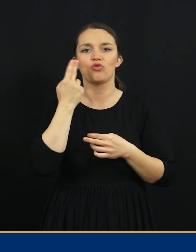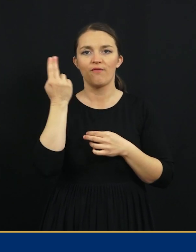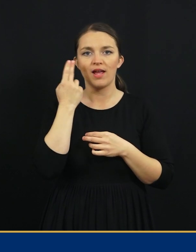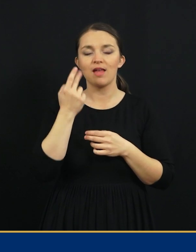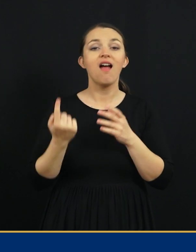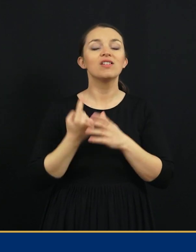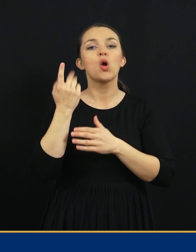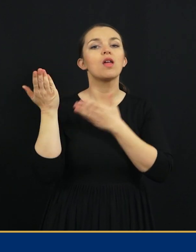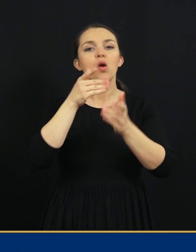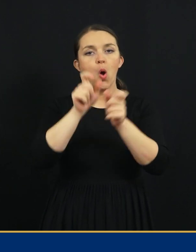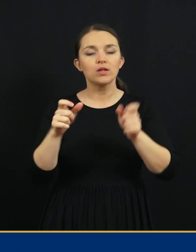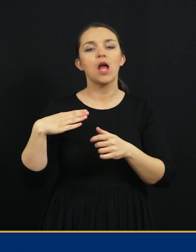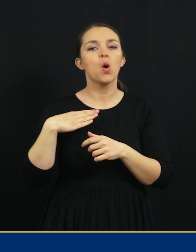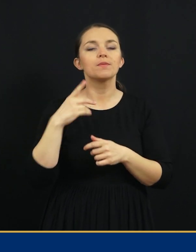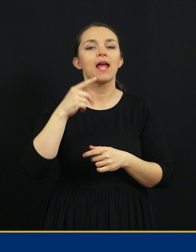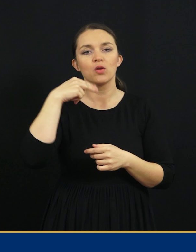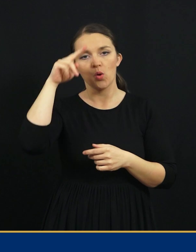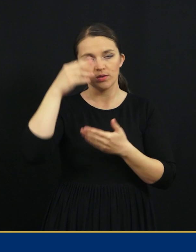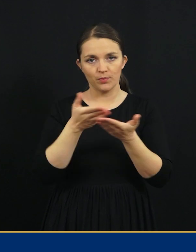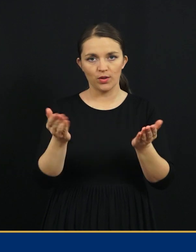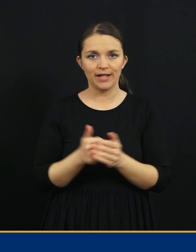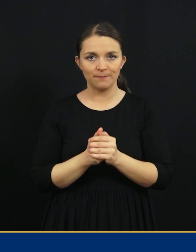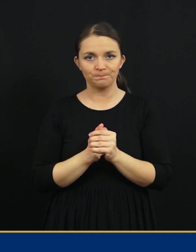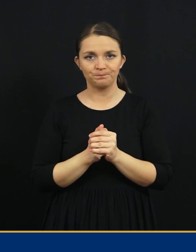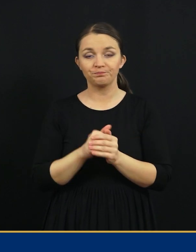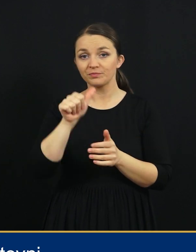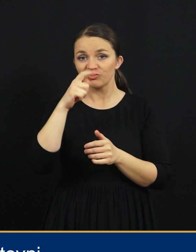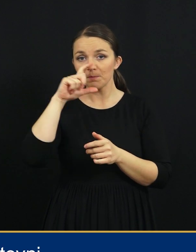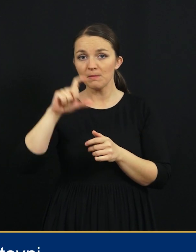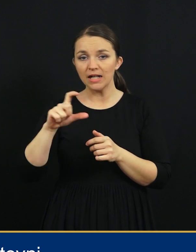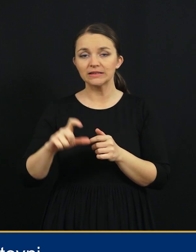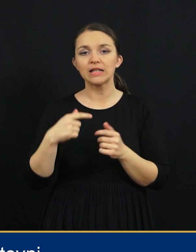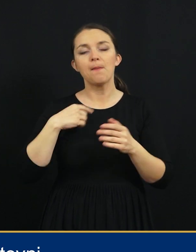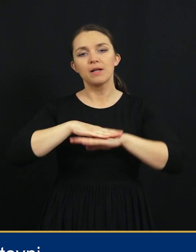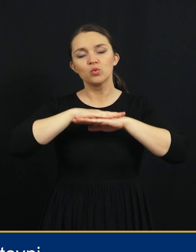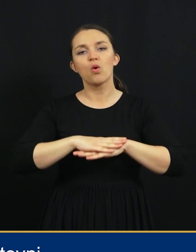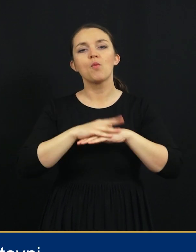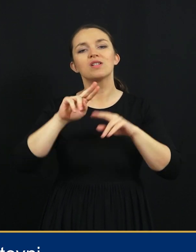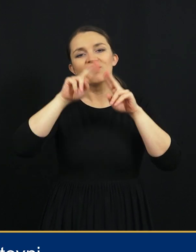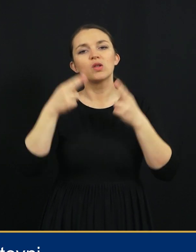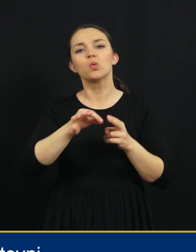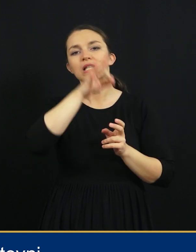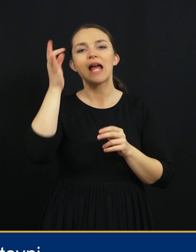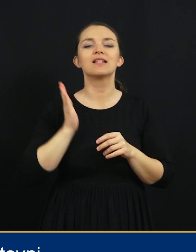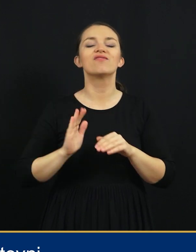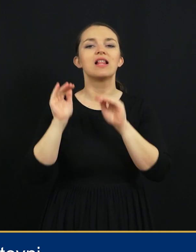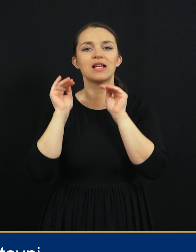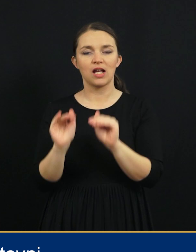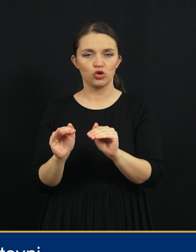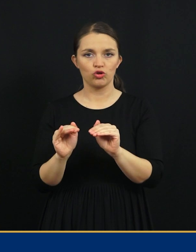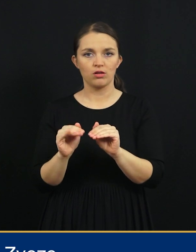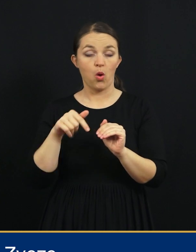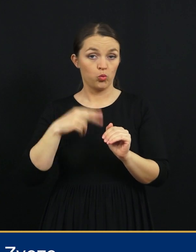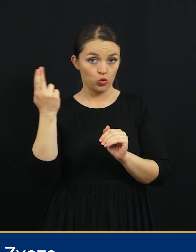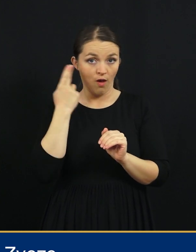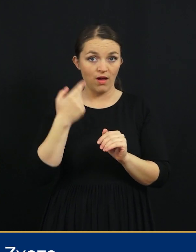Slovenije, visoki gostje, gospe in gospodje. 1. marca obeležujemo Svetovni dan civilne zaščite,